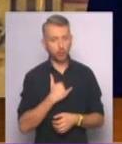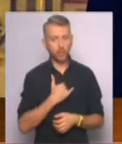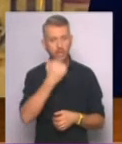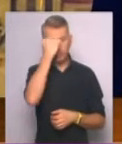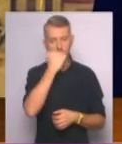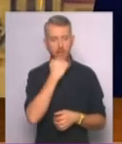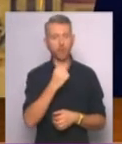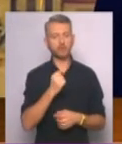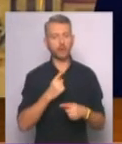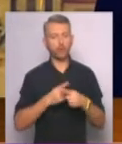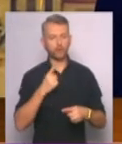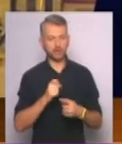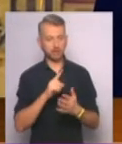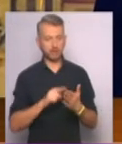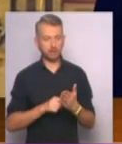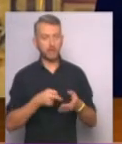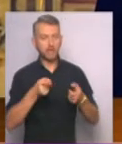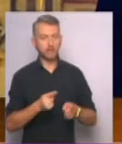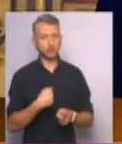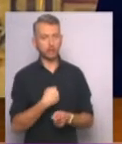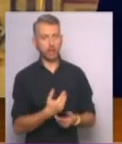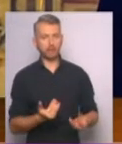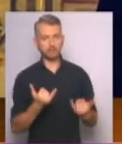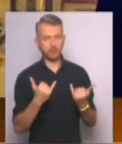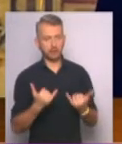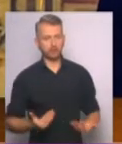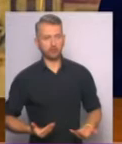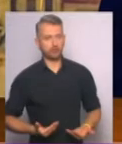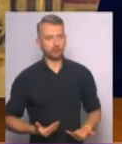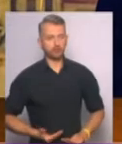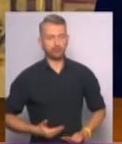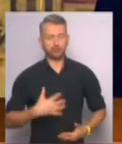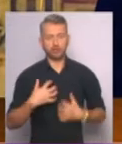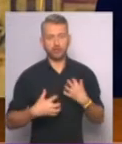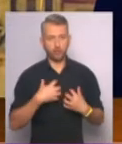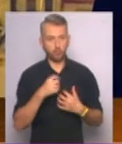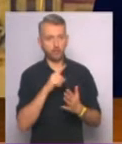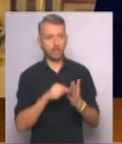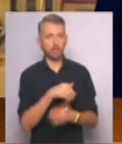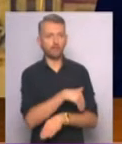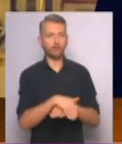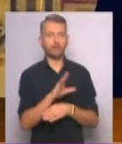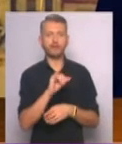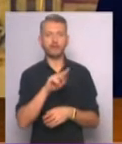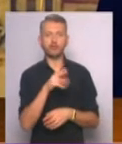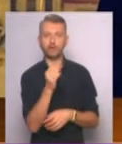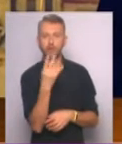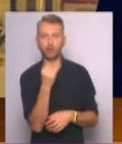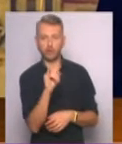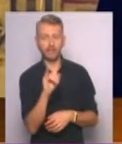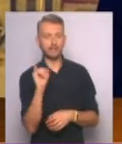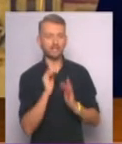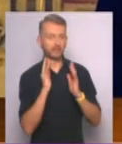за гостре питання, бо дійсно я зараз живу питанням вулиці Вільшанської і скверу, тому з